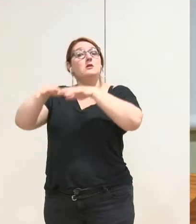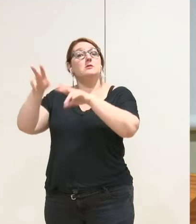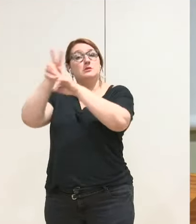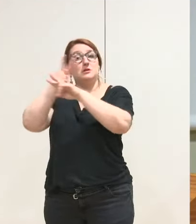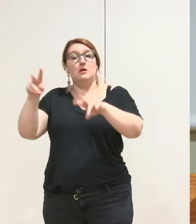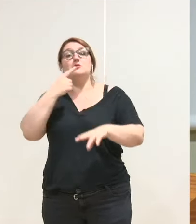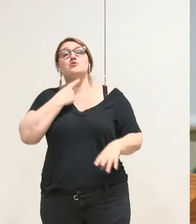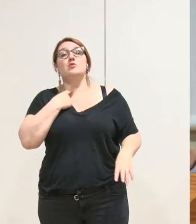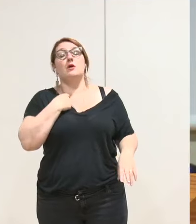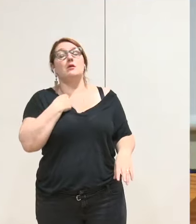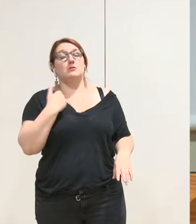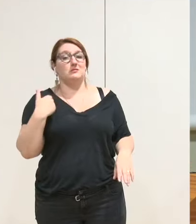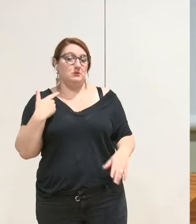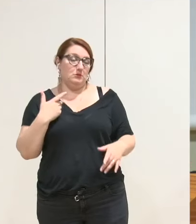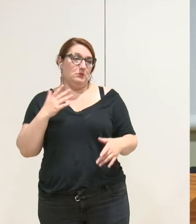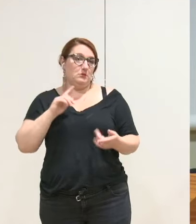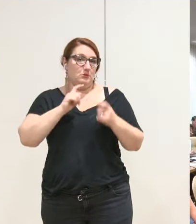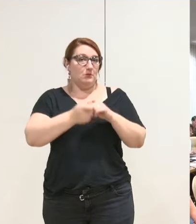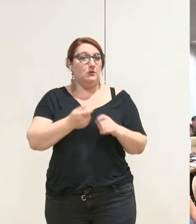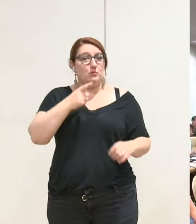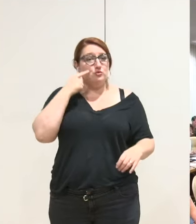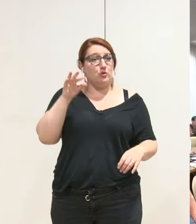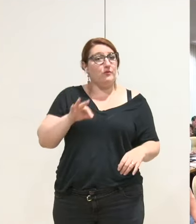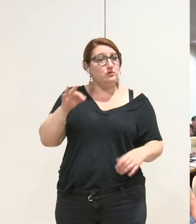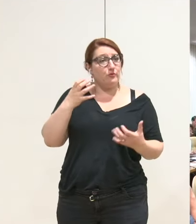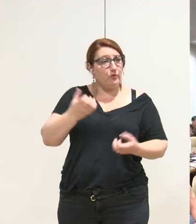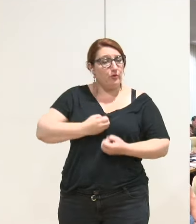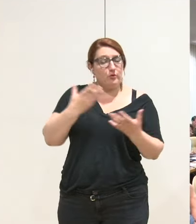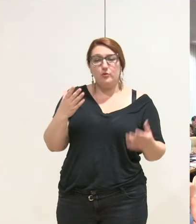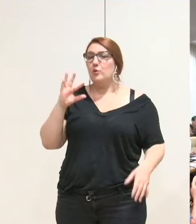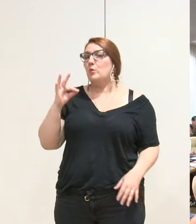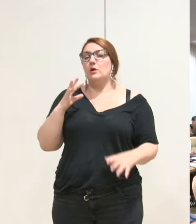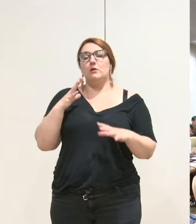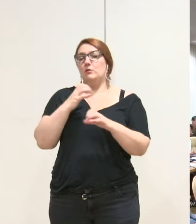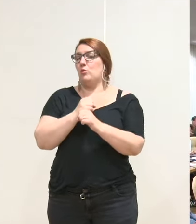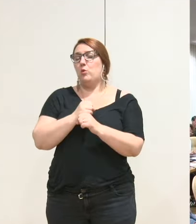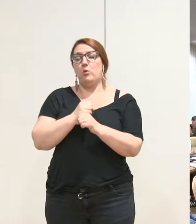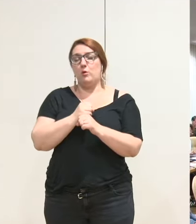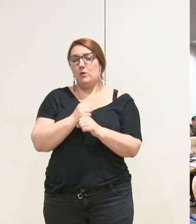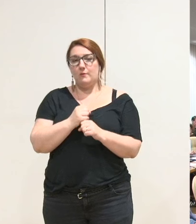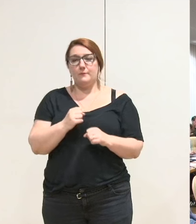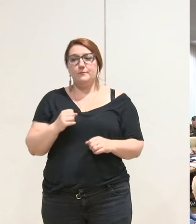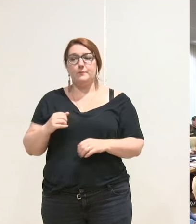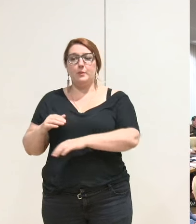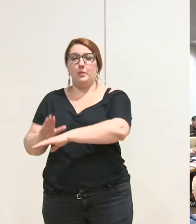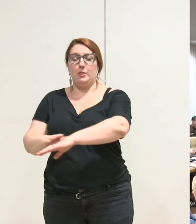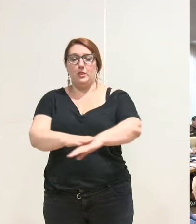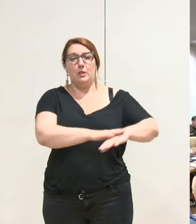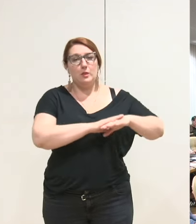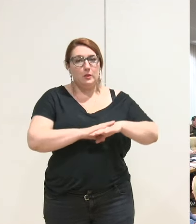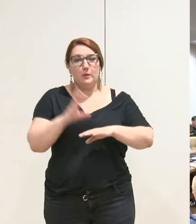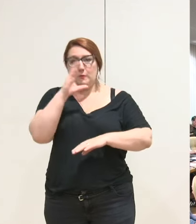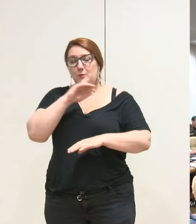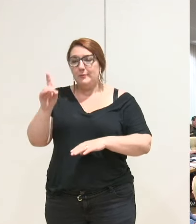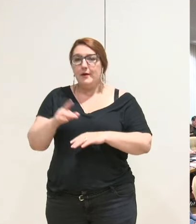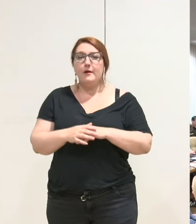de juin monsieur fristo voulez dire un mot oui en en deux phrases rappeler à à tous que la